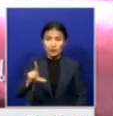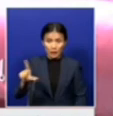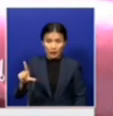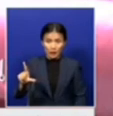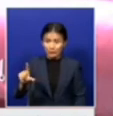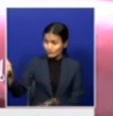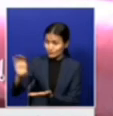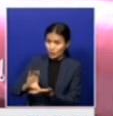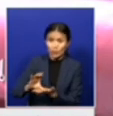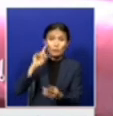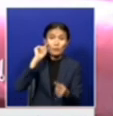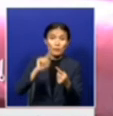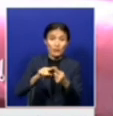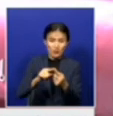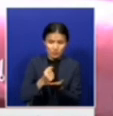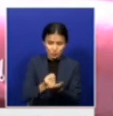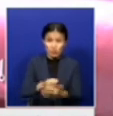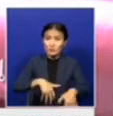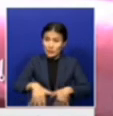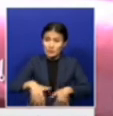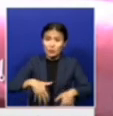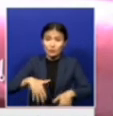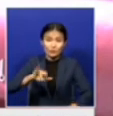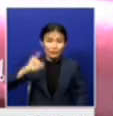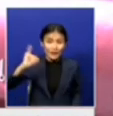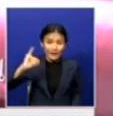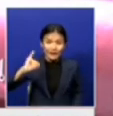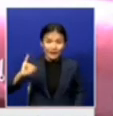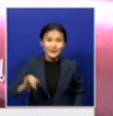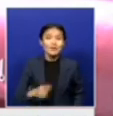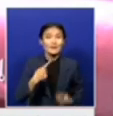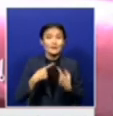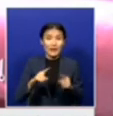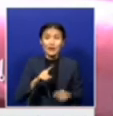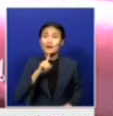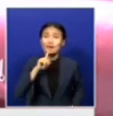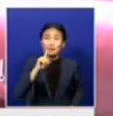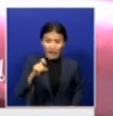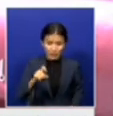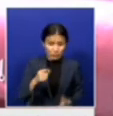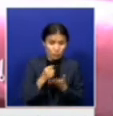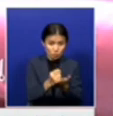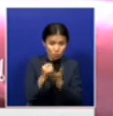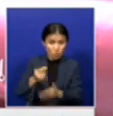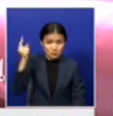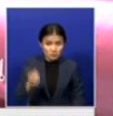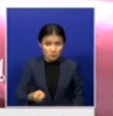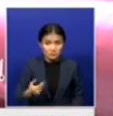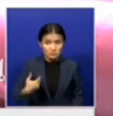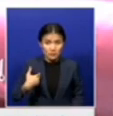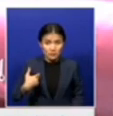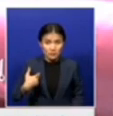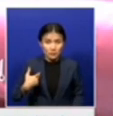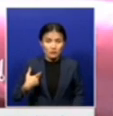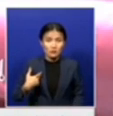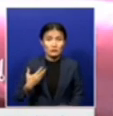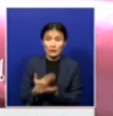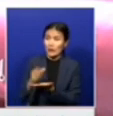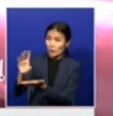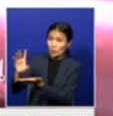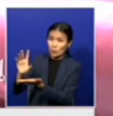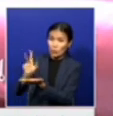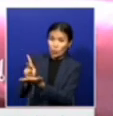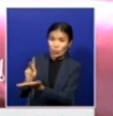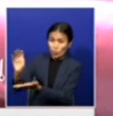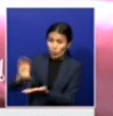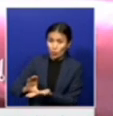านไปช่วยชาวบ้านจริงหรือเปล่าวงเงินที่ท่านกู้มันคุ้มกับ 5,000 บาทที่พี่น้องประชาชนได้มาหรือเปล่าท่